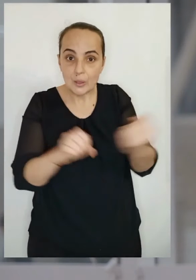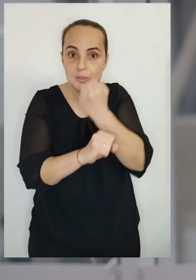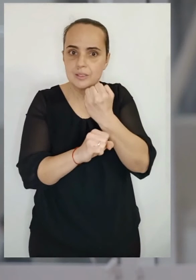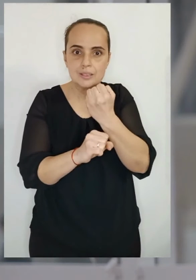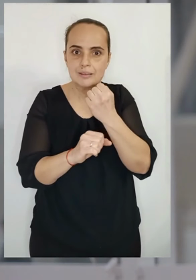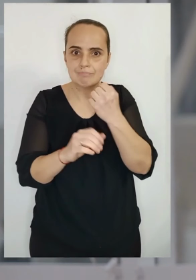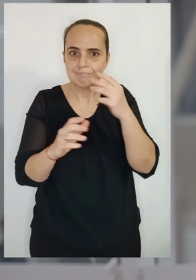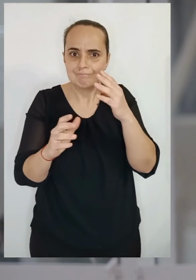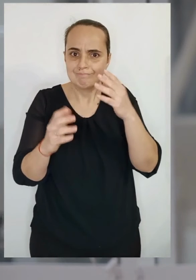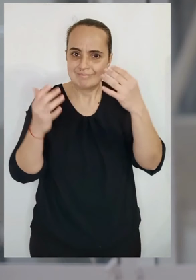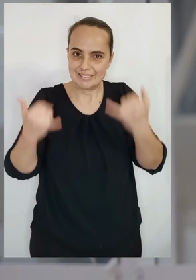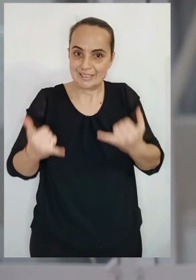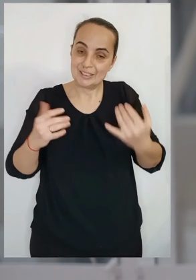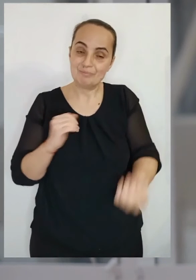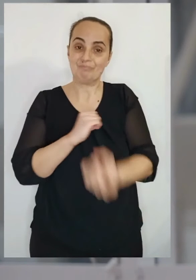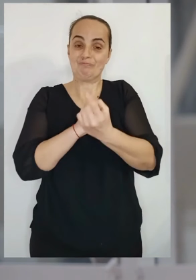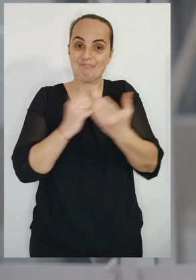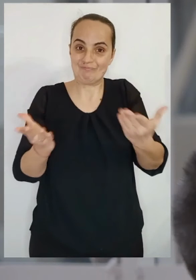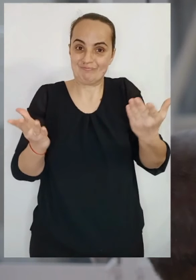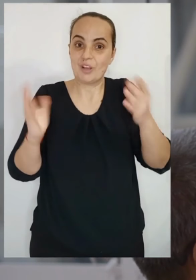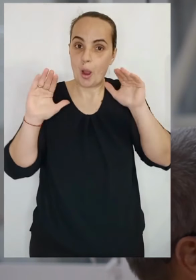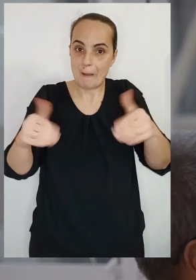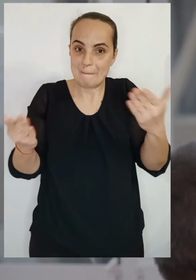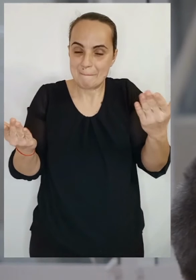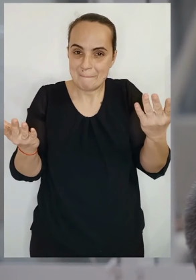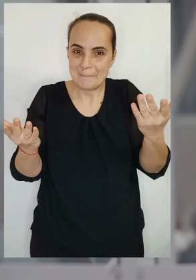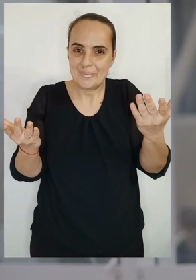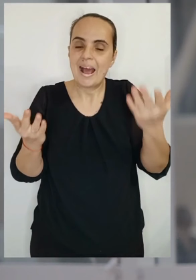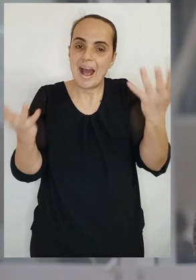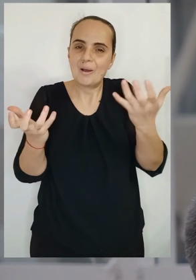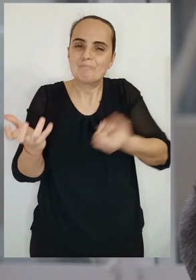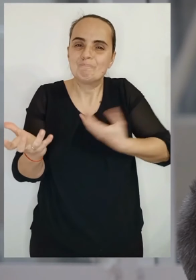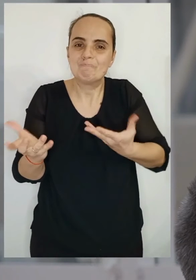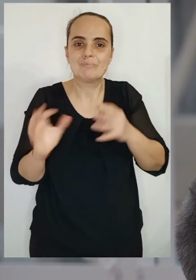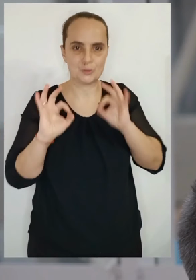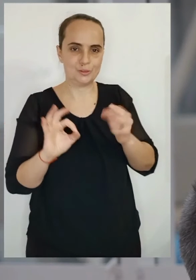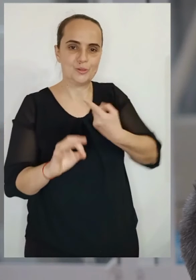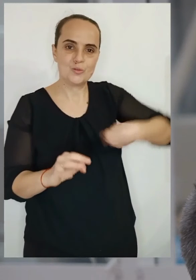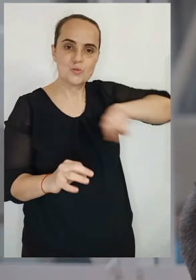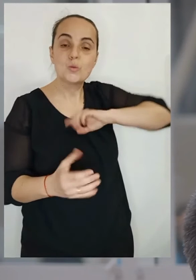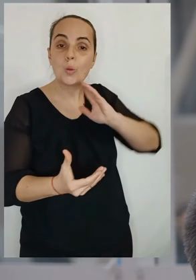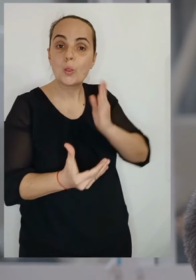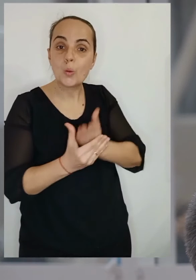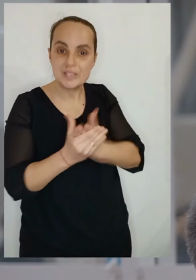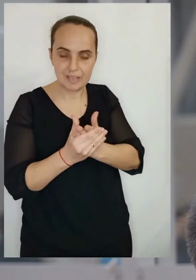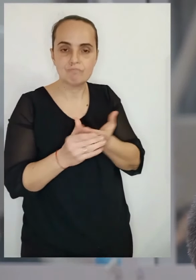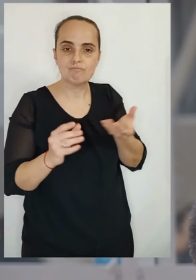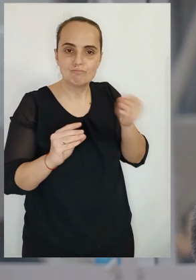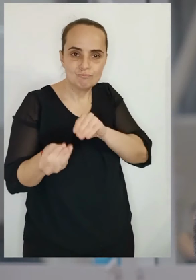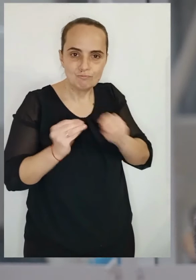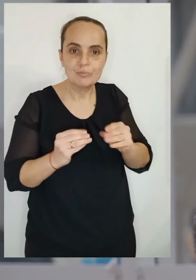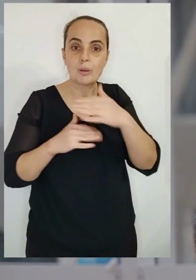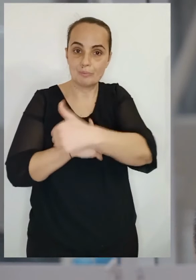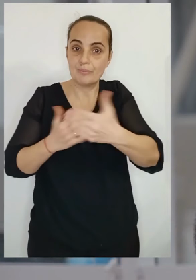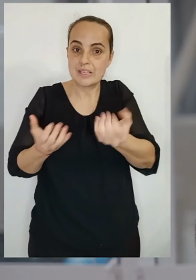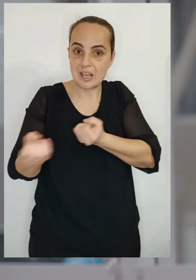Il y a eu un gros travail des services. Oui, tout à fait. Il y a eu ça se passe pour avoir un label comme celui-là ? Il y a un dossier qui est monté, donc qui a été monté par